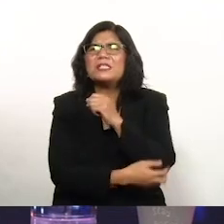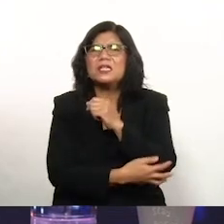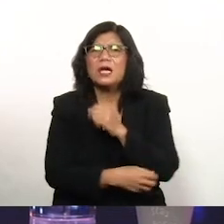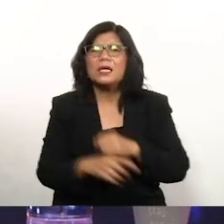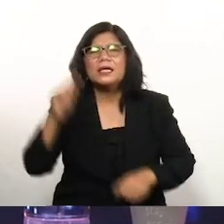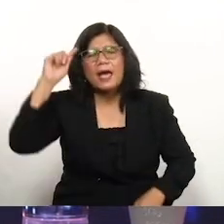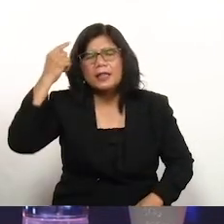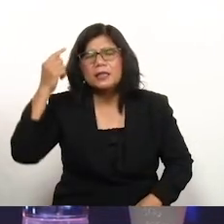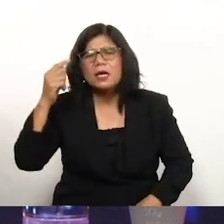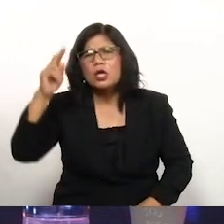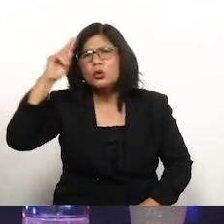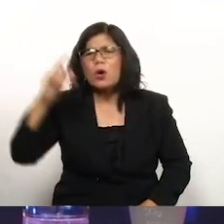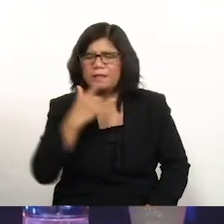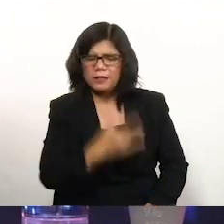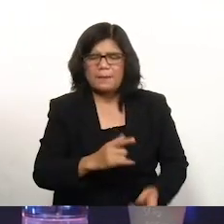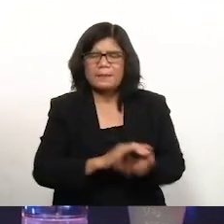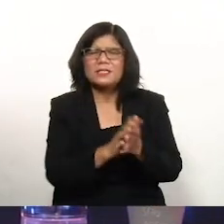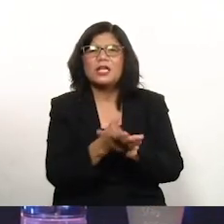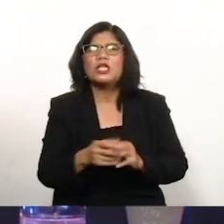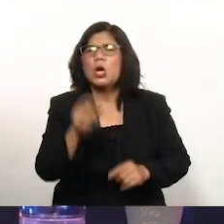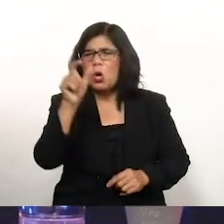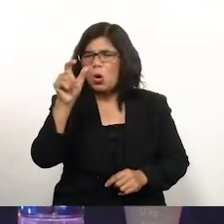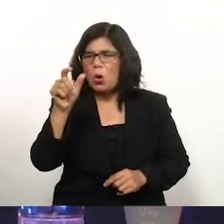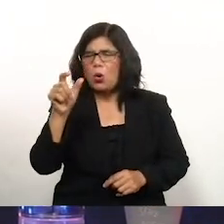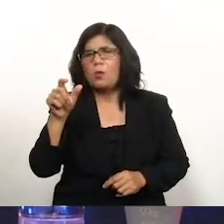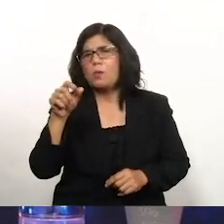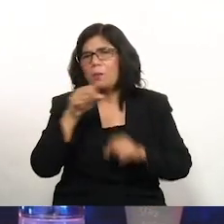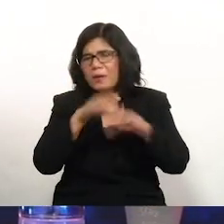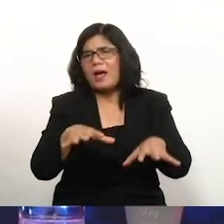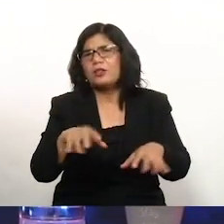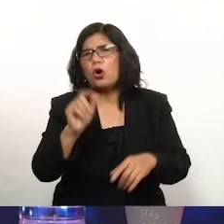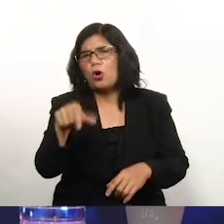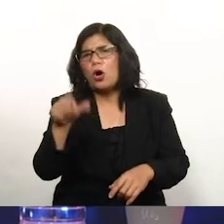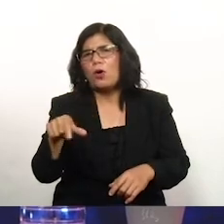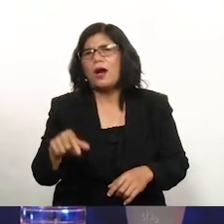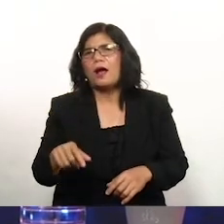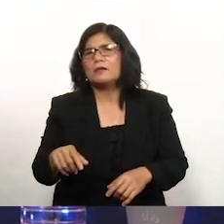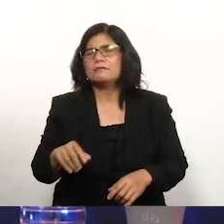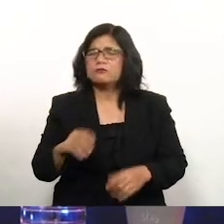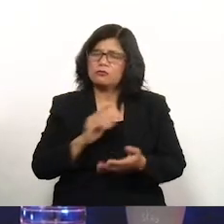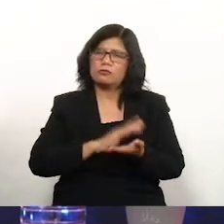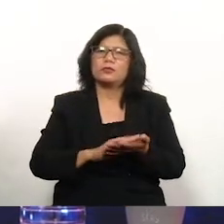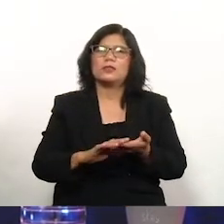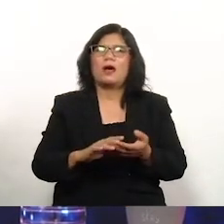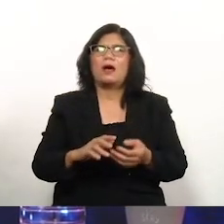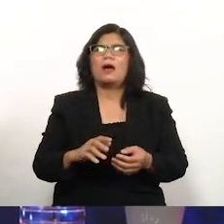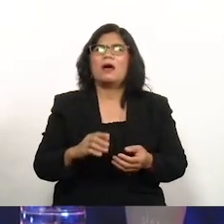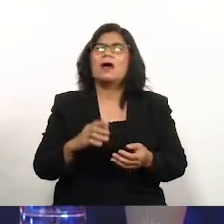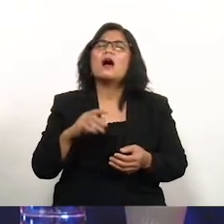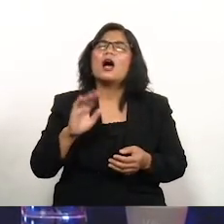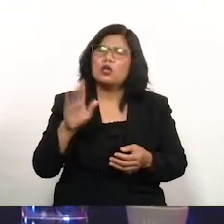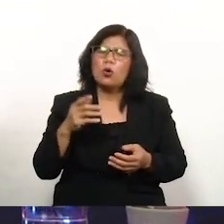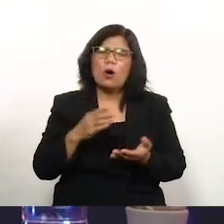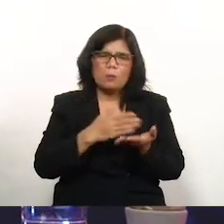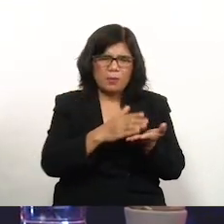anak-anaknya di mulai dari belajar bersyukur mulai dari belajar berbagi dengan di tengah kekurangan kita maka Alkitab bilang kalau kita